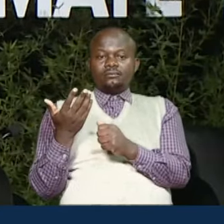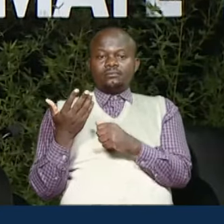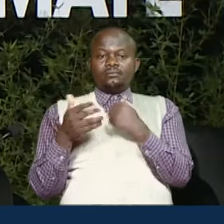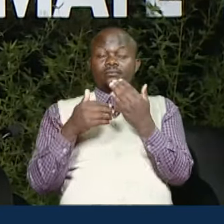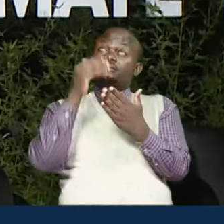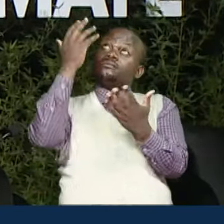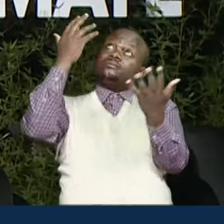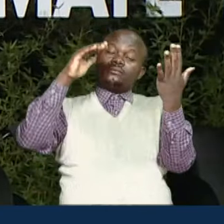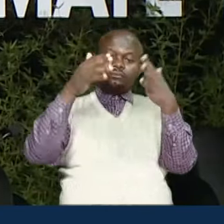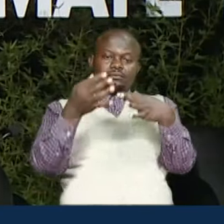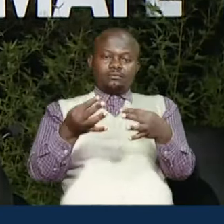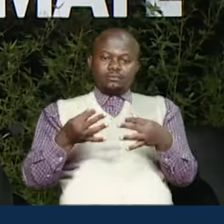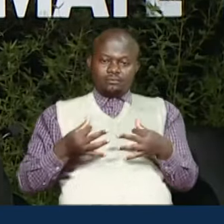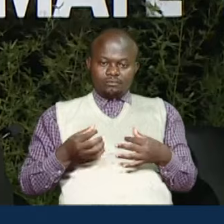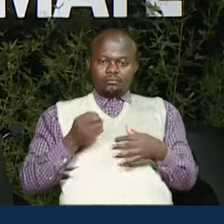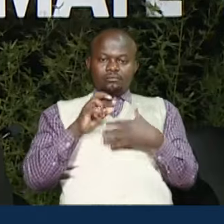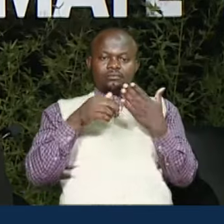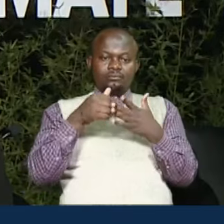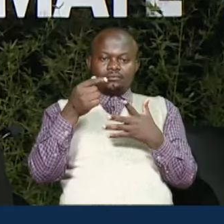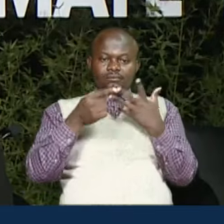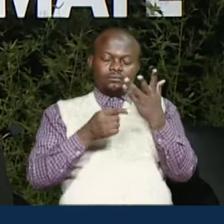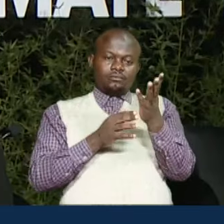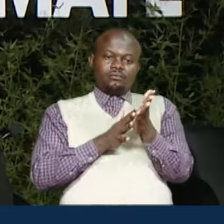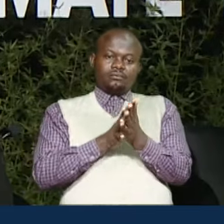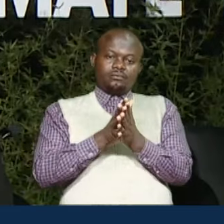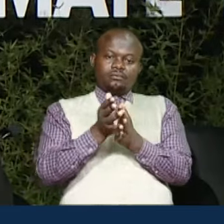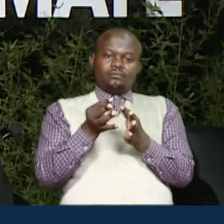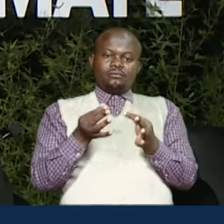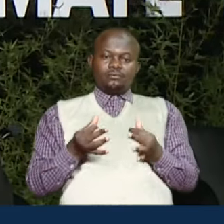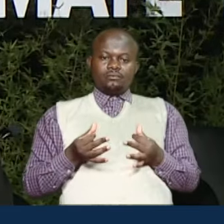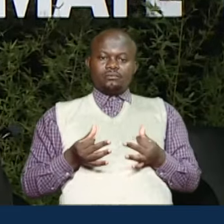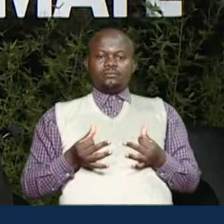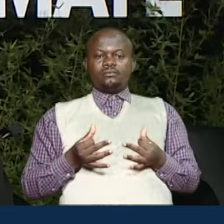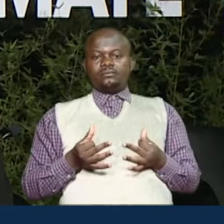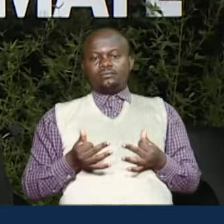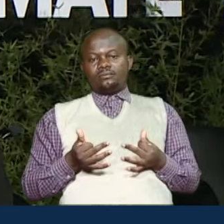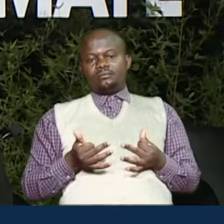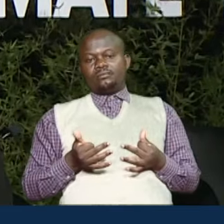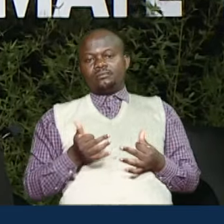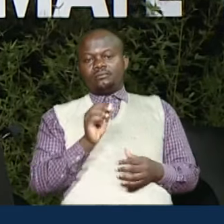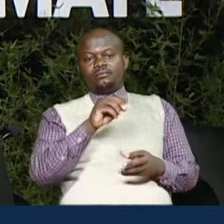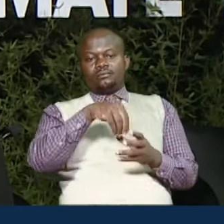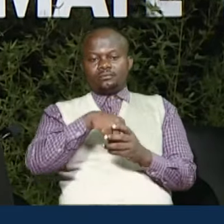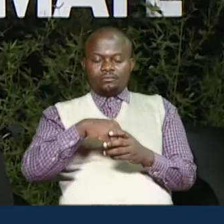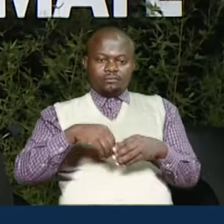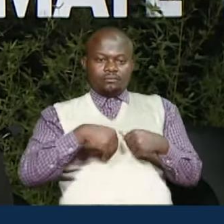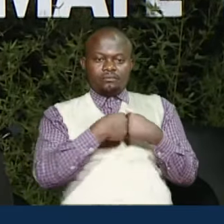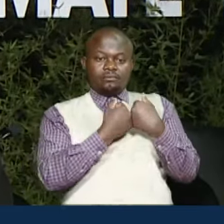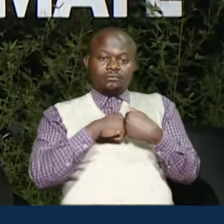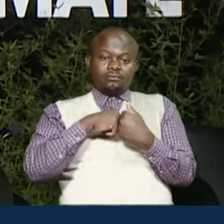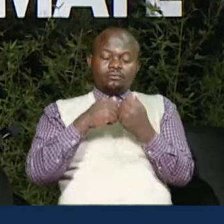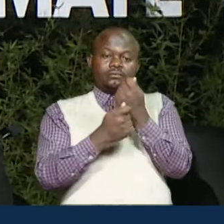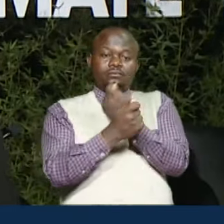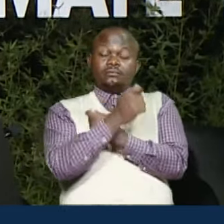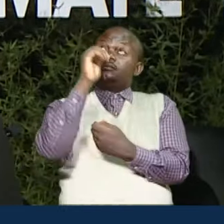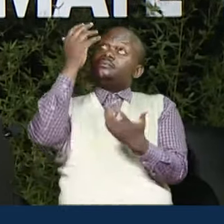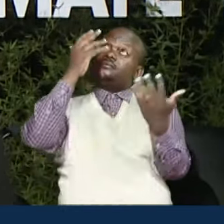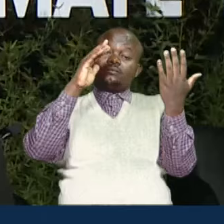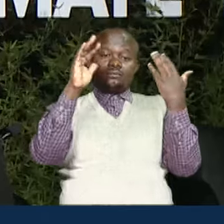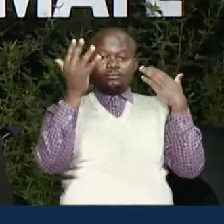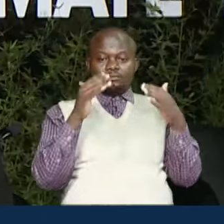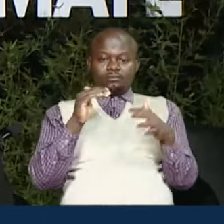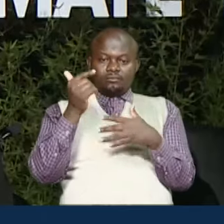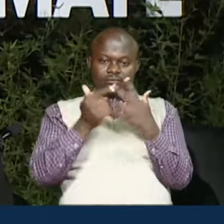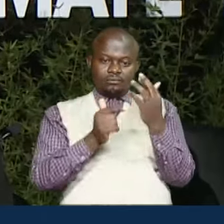climate finance cyangwa se ishoramari ryo kujya mu guhangana n'imihindagurikire y'ibihe.